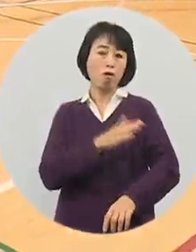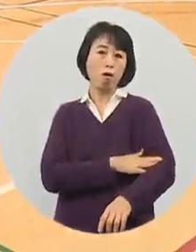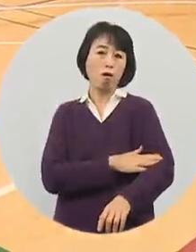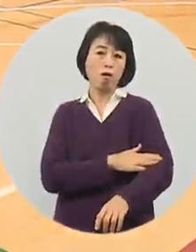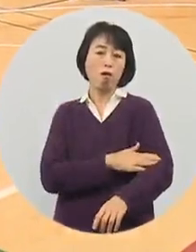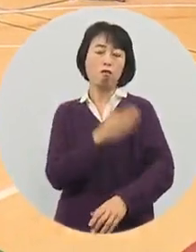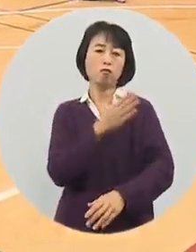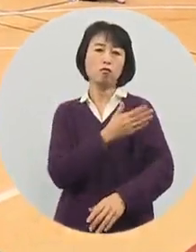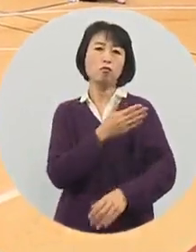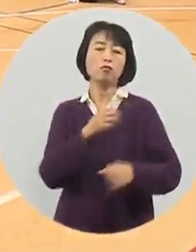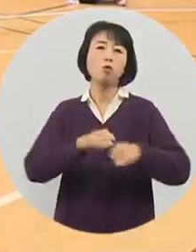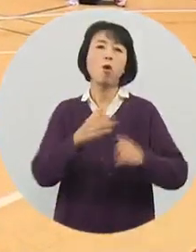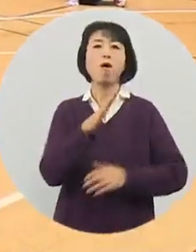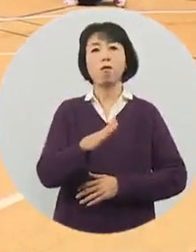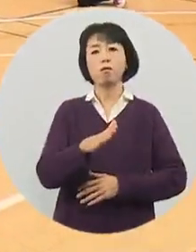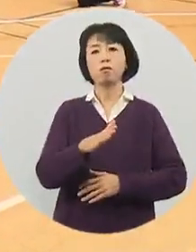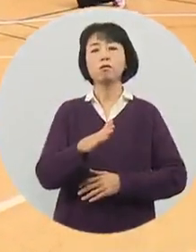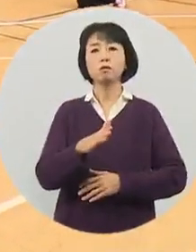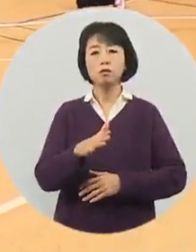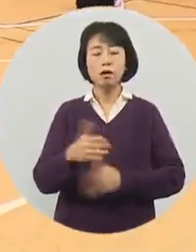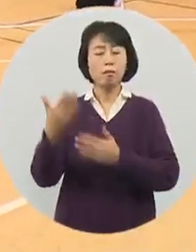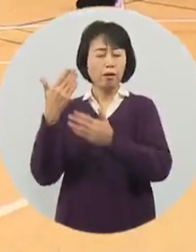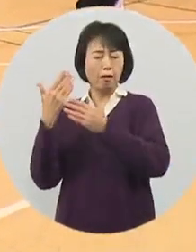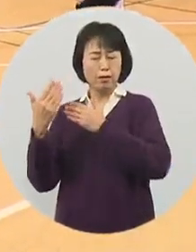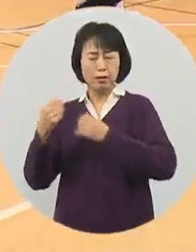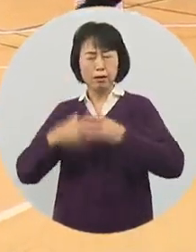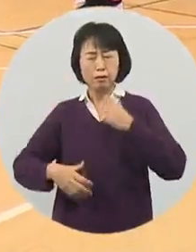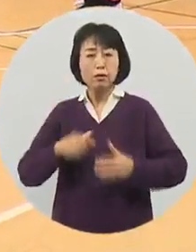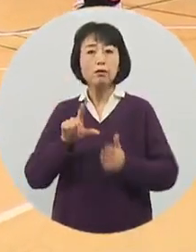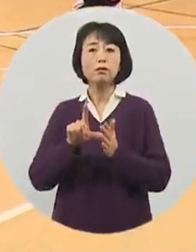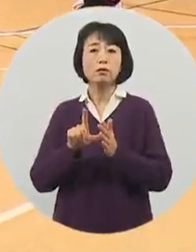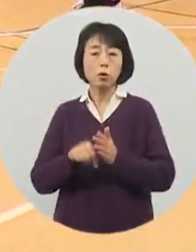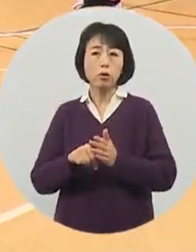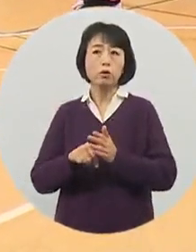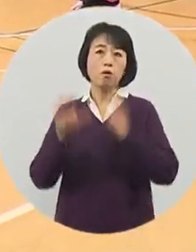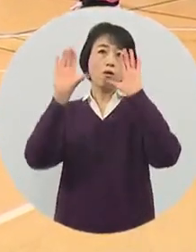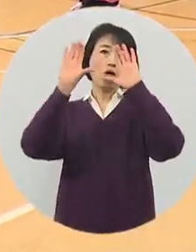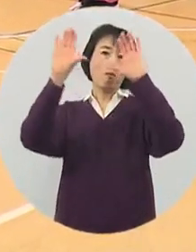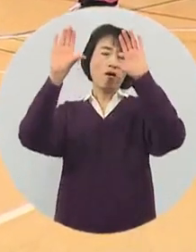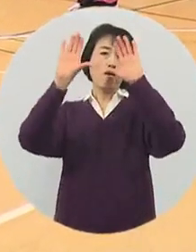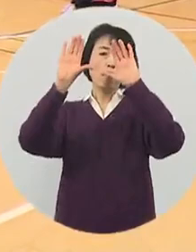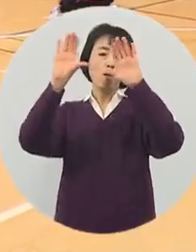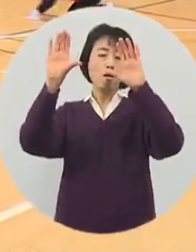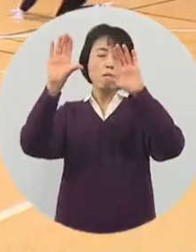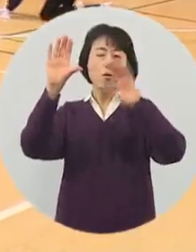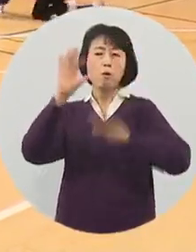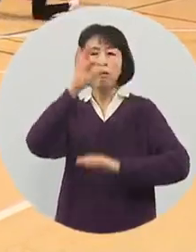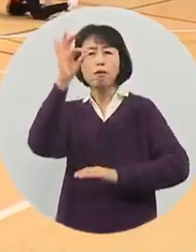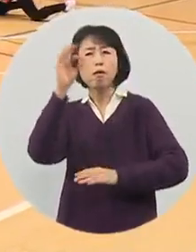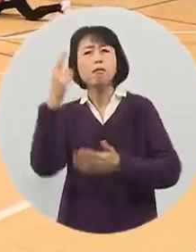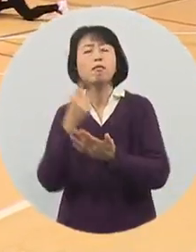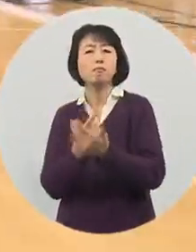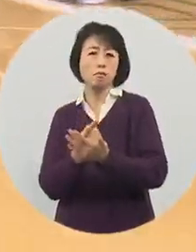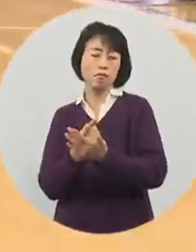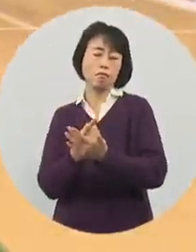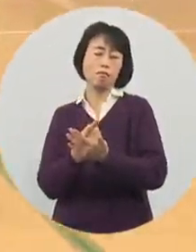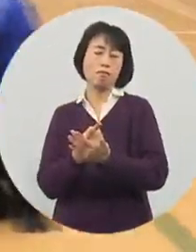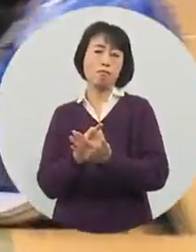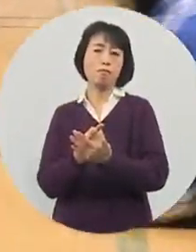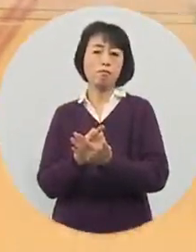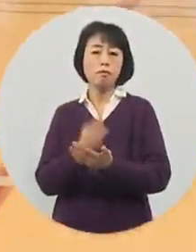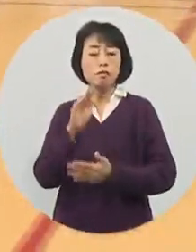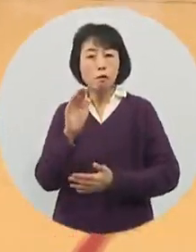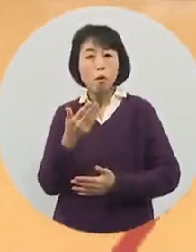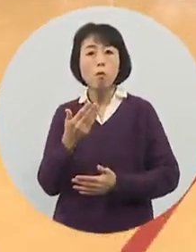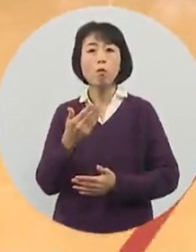不自由なので、学生時代は自分はバレーボールの授業の時はずっと見学だったんだということで、だけ